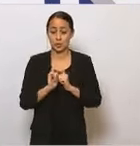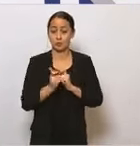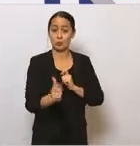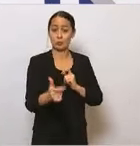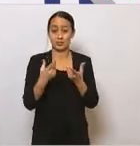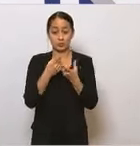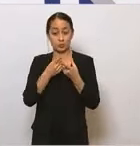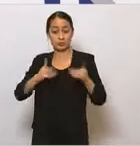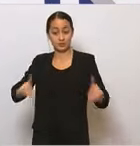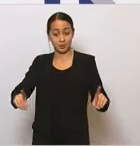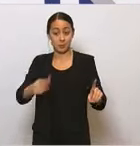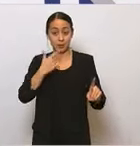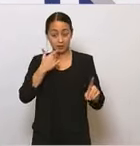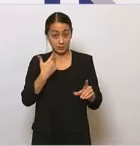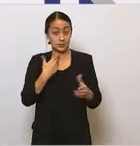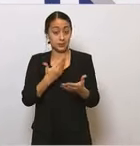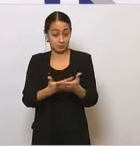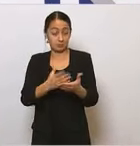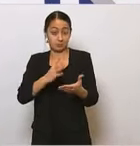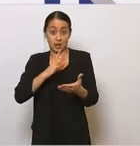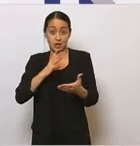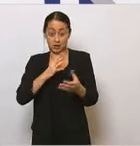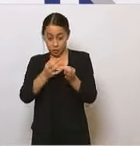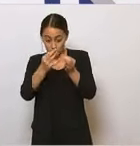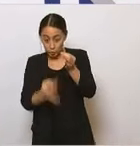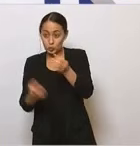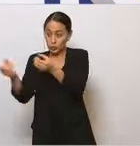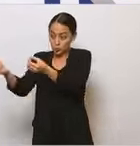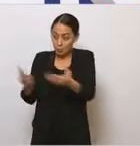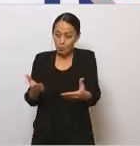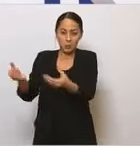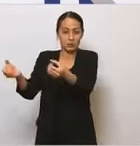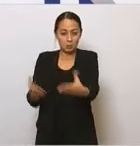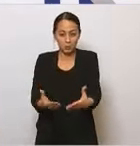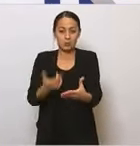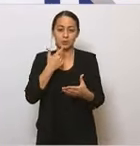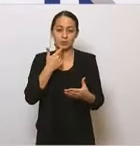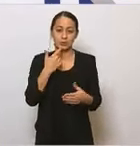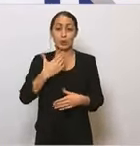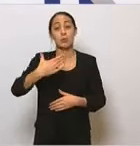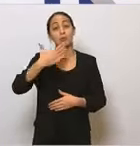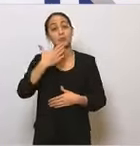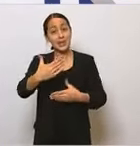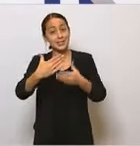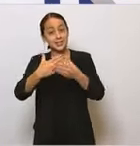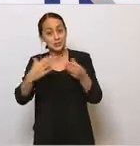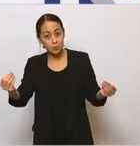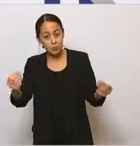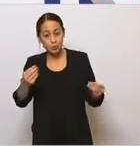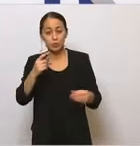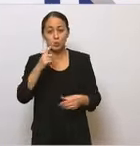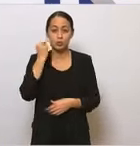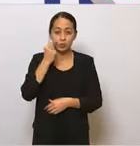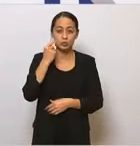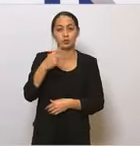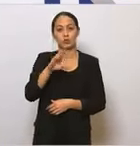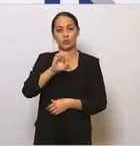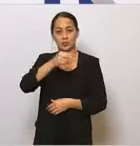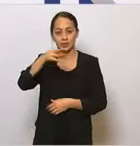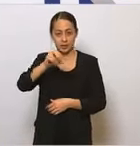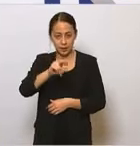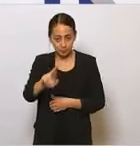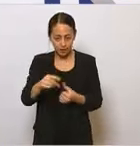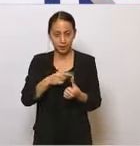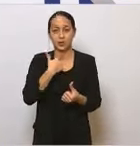des solutions à tout ce dont nous avons discuté. Merci donc beaucoup, Monsieur Kremer.